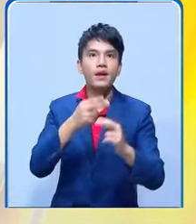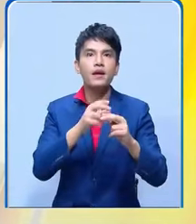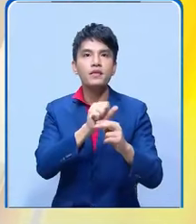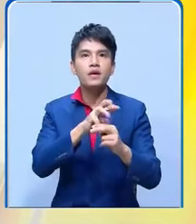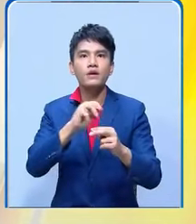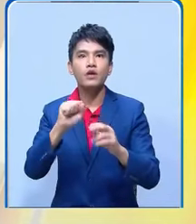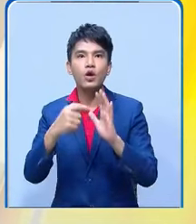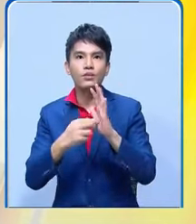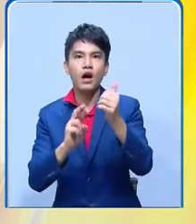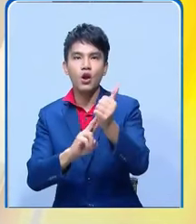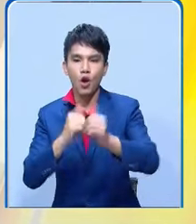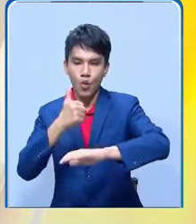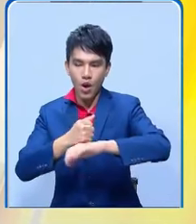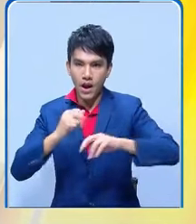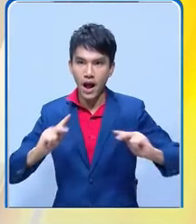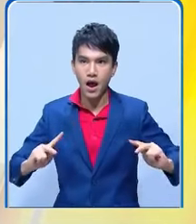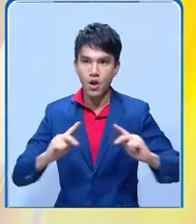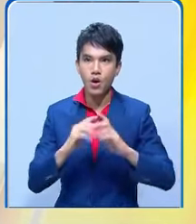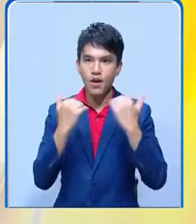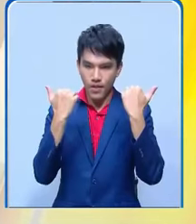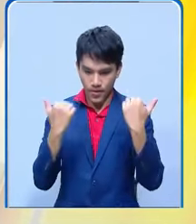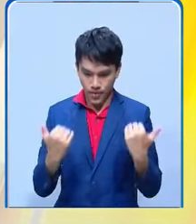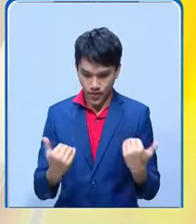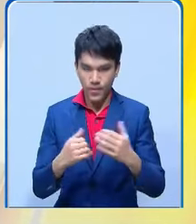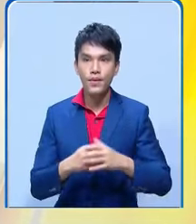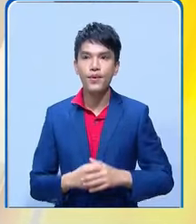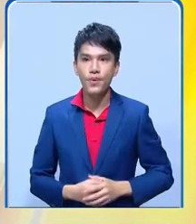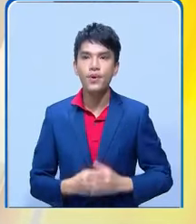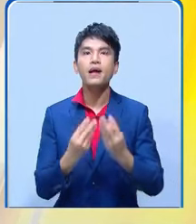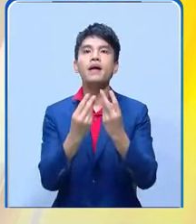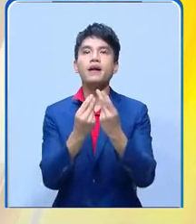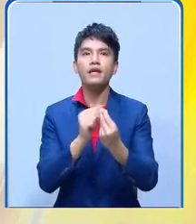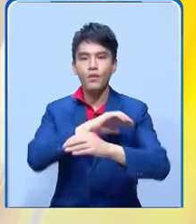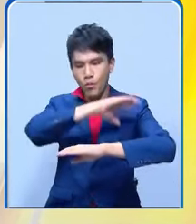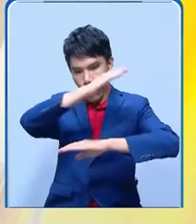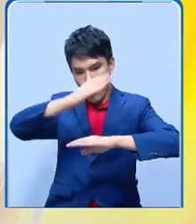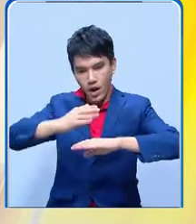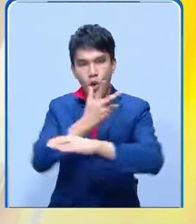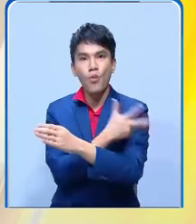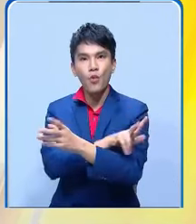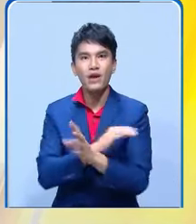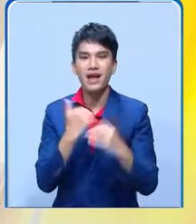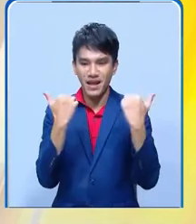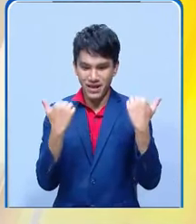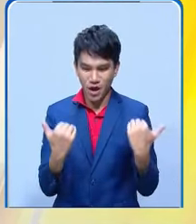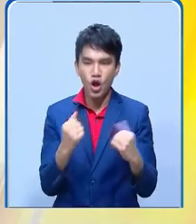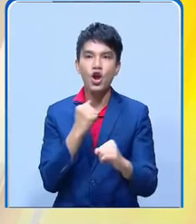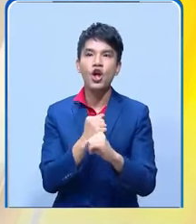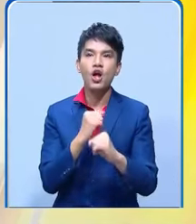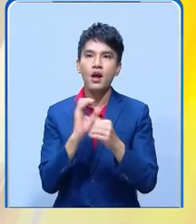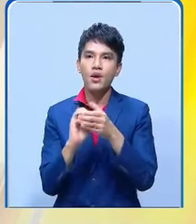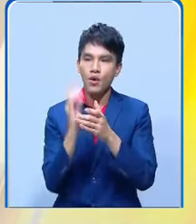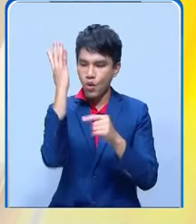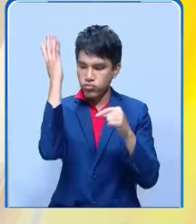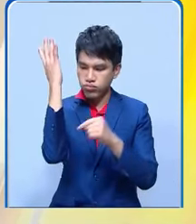ในฐานะรองโฆษกกรมก็ยอมรับว่าเครื่องตรวจวัดดินมวลบนเขาหน้าเกิดจังหวัดภูเก็ตที่ติดตั้งอยู่ใต้ต้นไม้บริเวณลาน